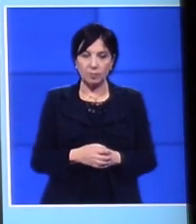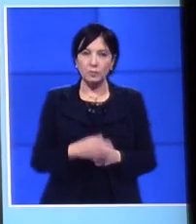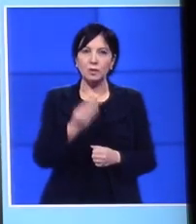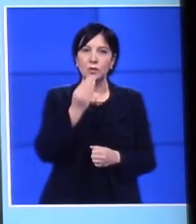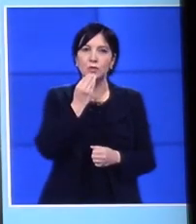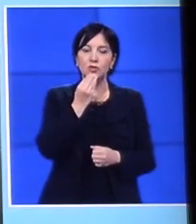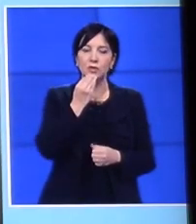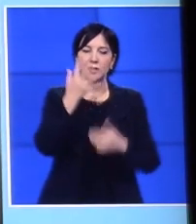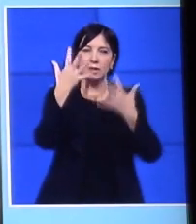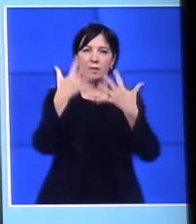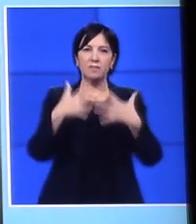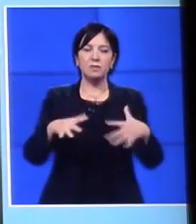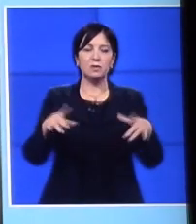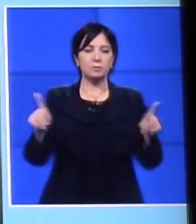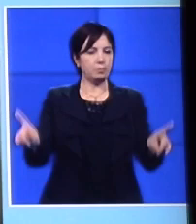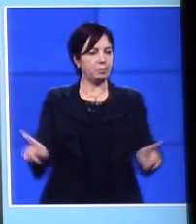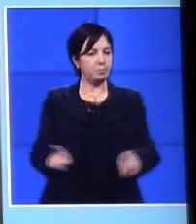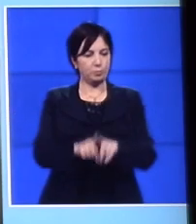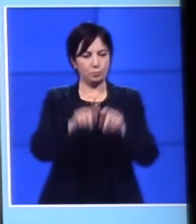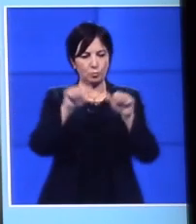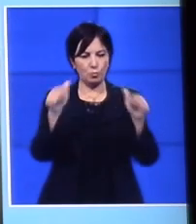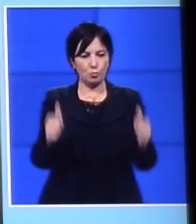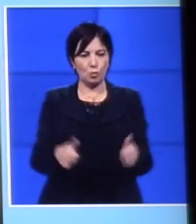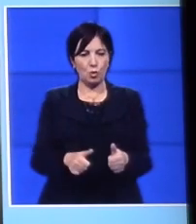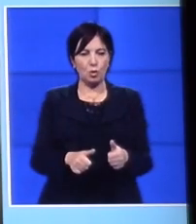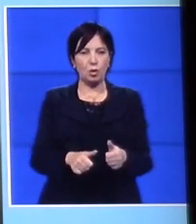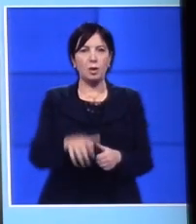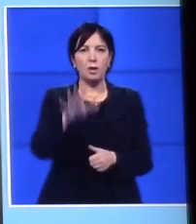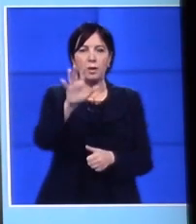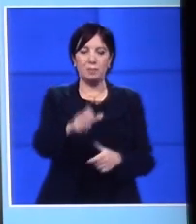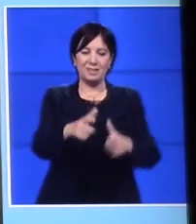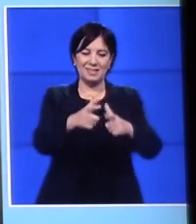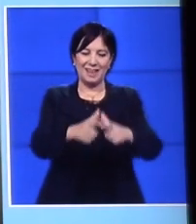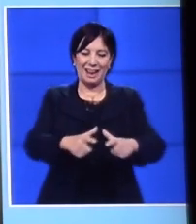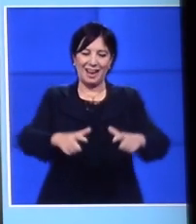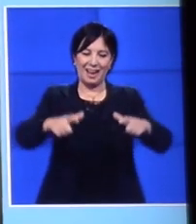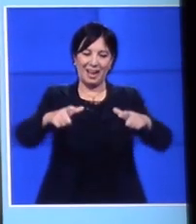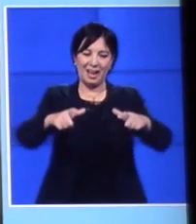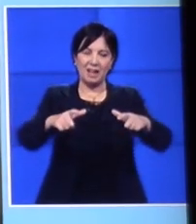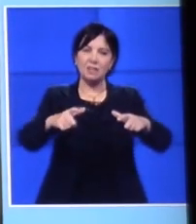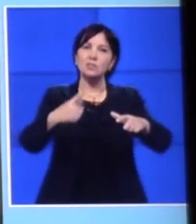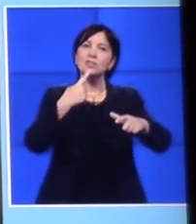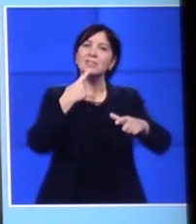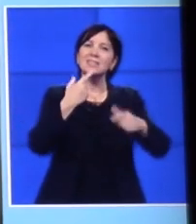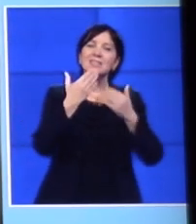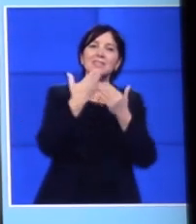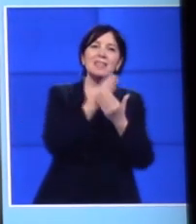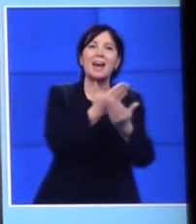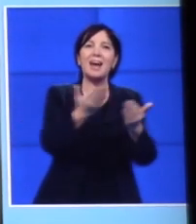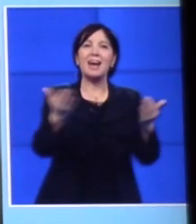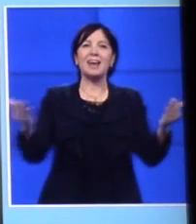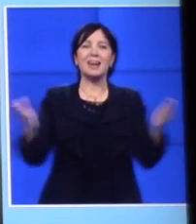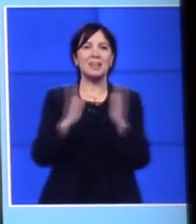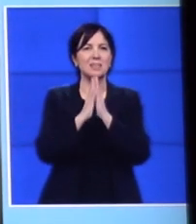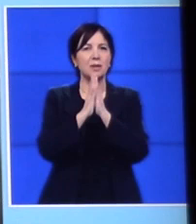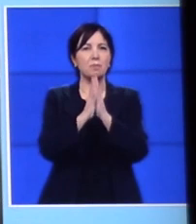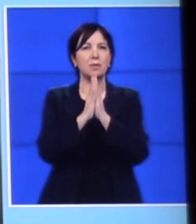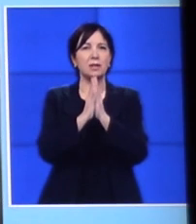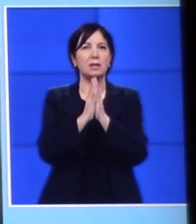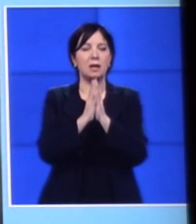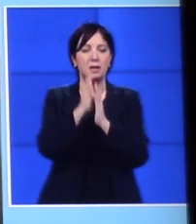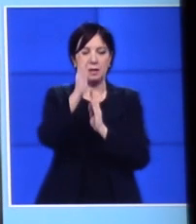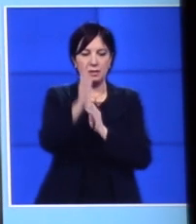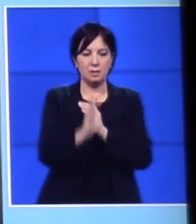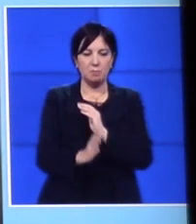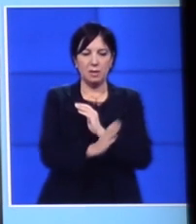Cena, allo stesso modo, prese il calice e rese grazie con la preghiera di